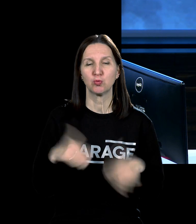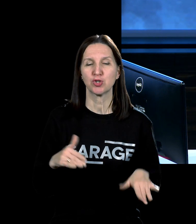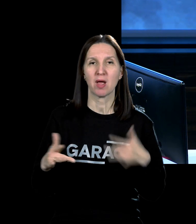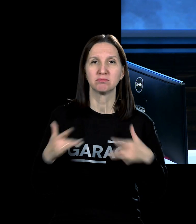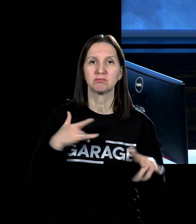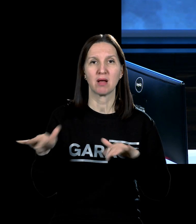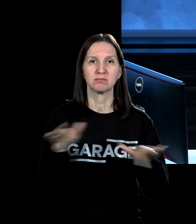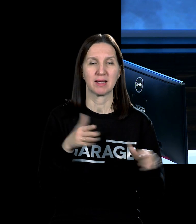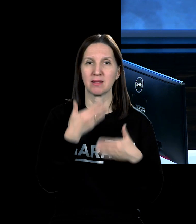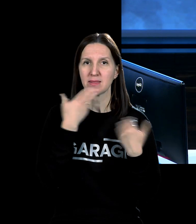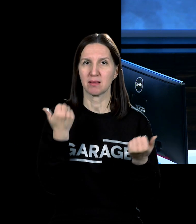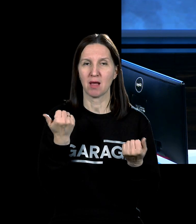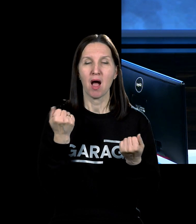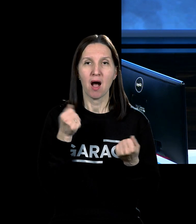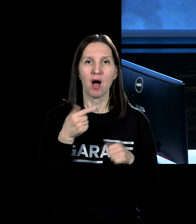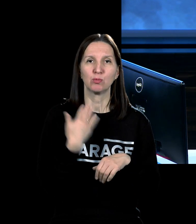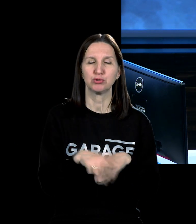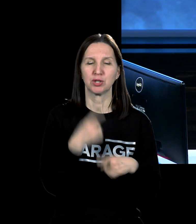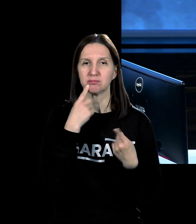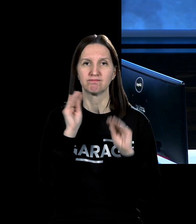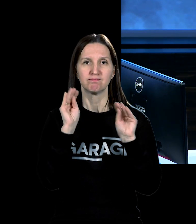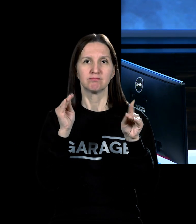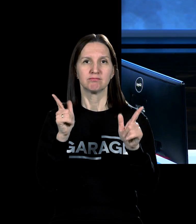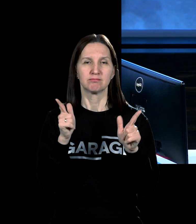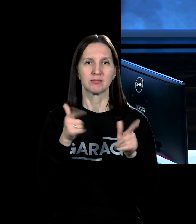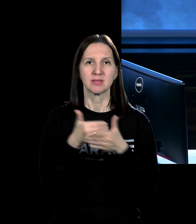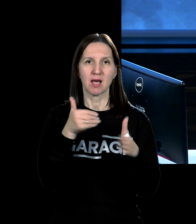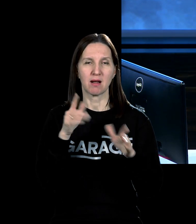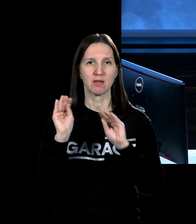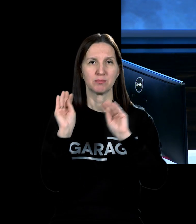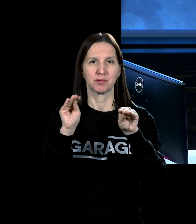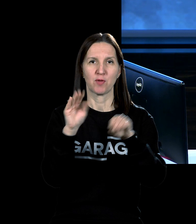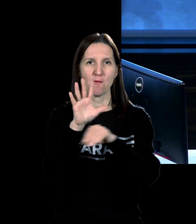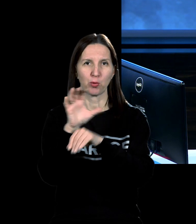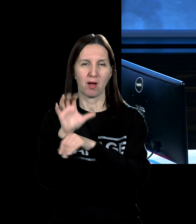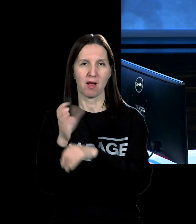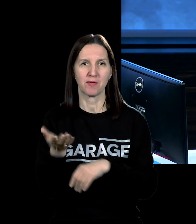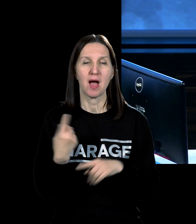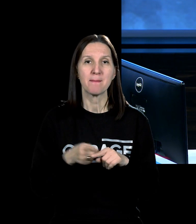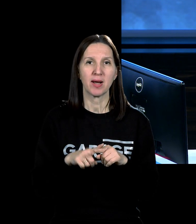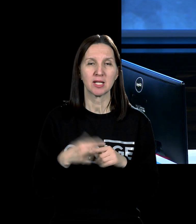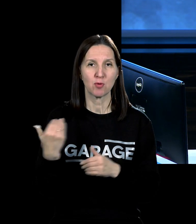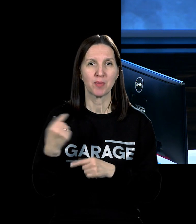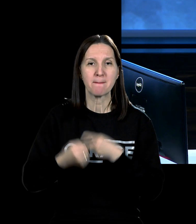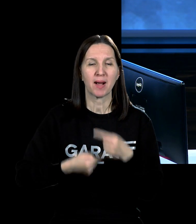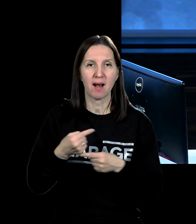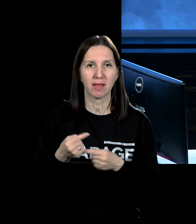не театрализованного, который уже не является экспириенсом, а является некой постановочной фотографией. Поэтому, например, в это